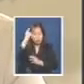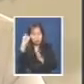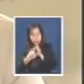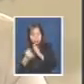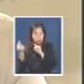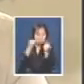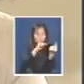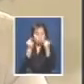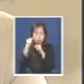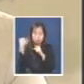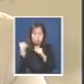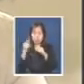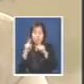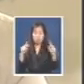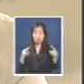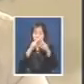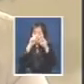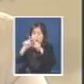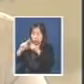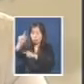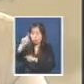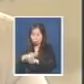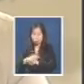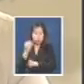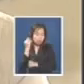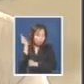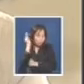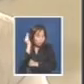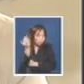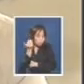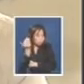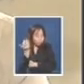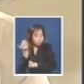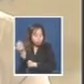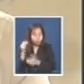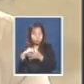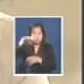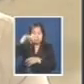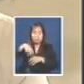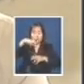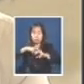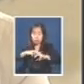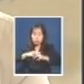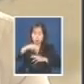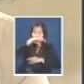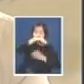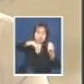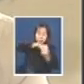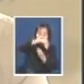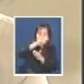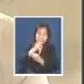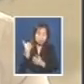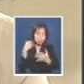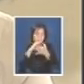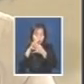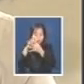กระทรวงทุกกระทรวงที่เกี่ยวข้องก็คงต้องรับฟังข้อคิดเห็นของภาคเอกชนแล้วก็ธุรกิจที่มีเกี่ยวเนื่องเพราะว่าเข้าใจว่าวัน